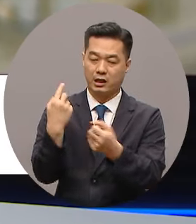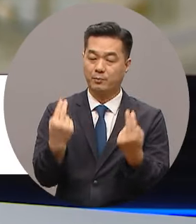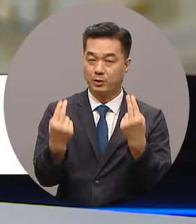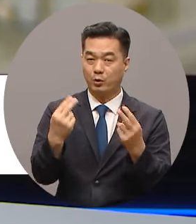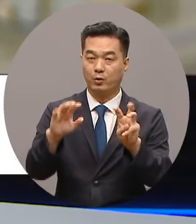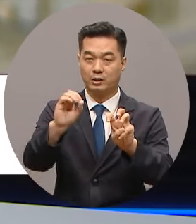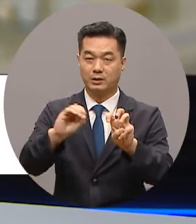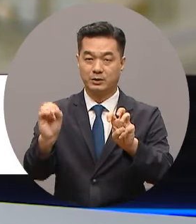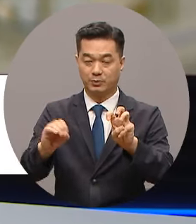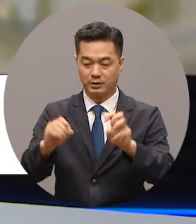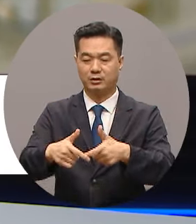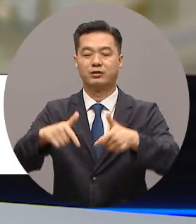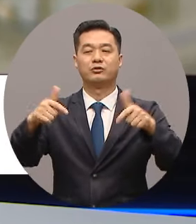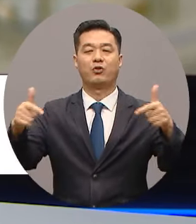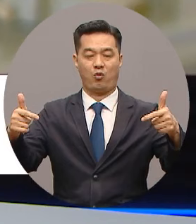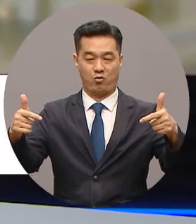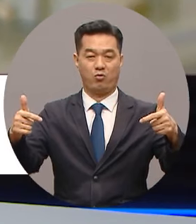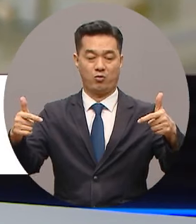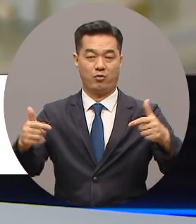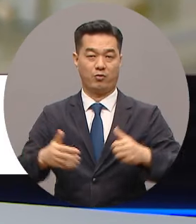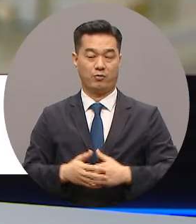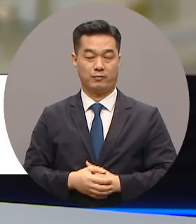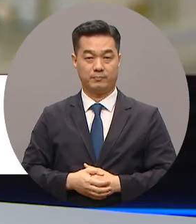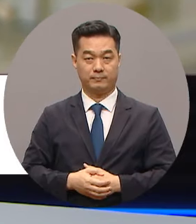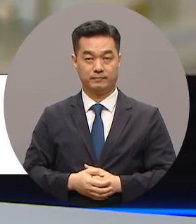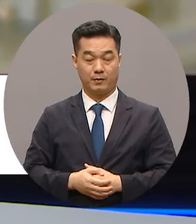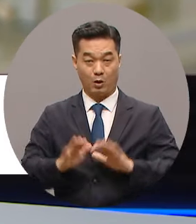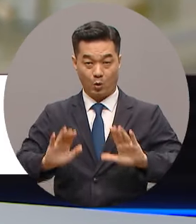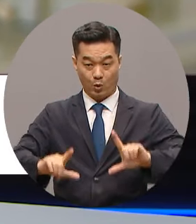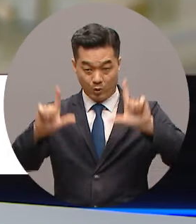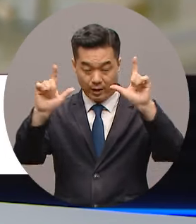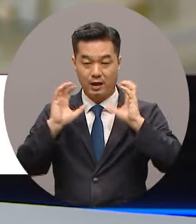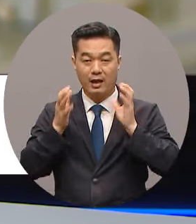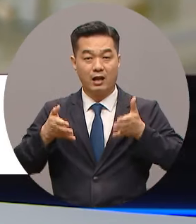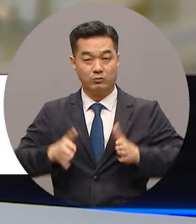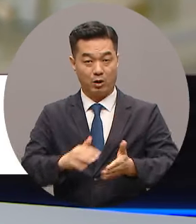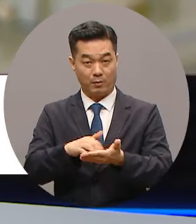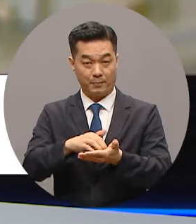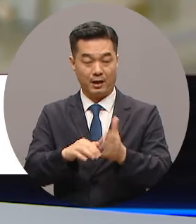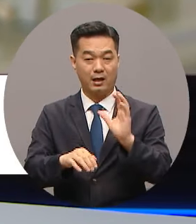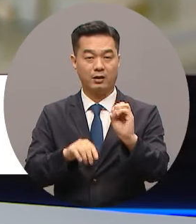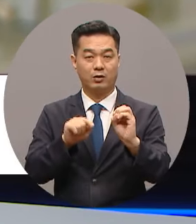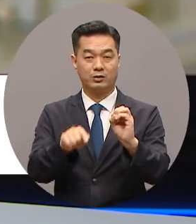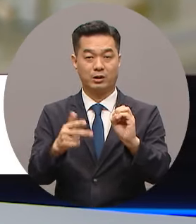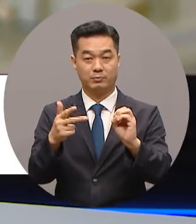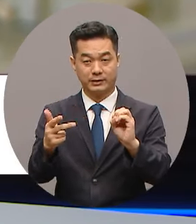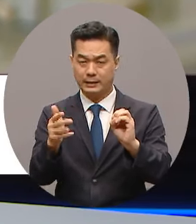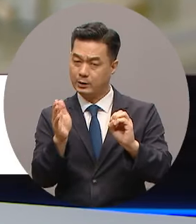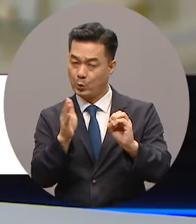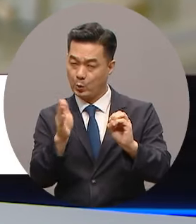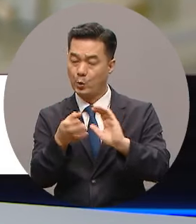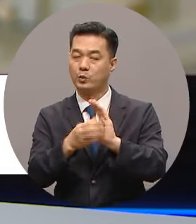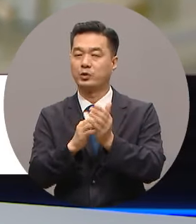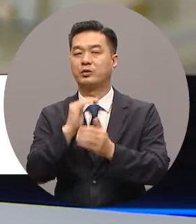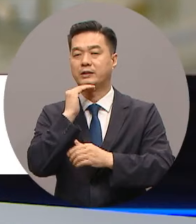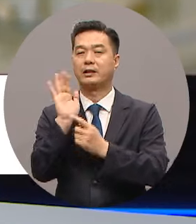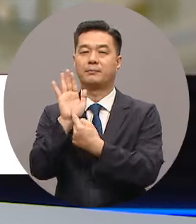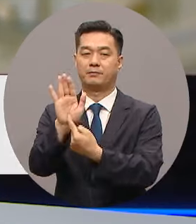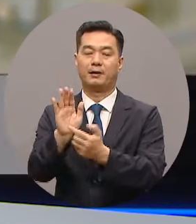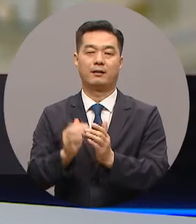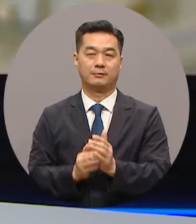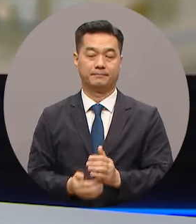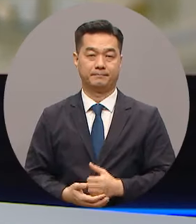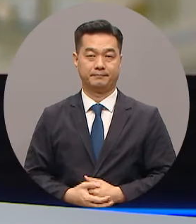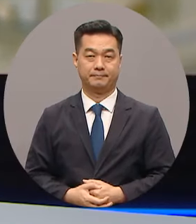30% 넘게 늘었는데요 정부는 올해 출생률이 0.7명 선을 지킬 수 있을 거란 기대를 밝혔습니다